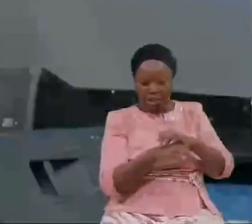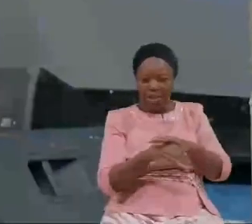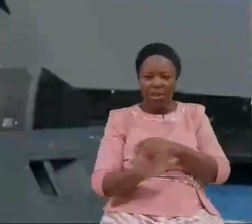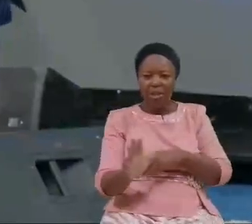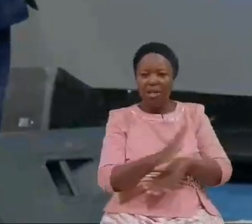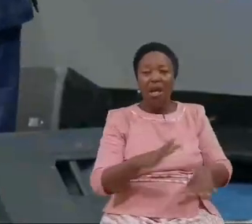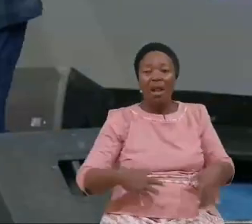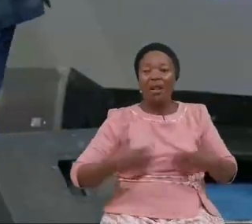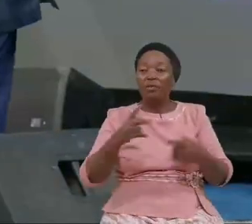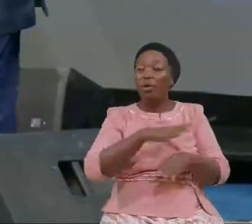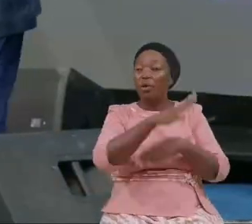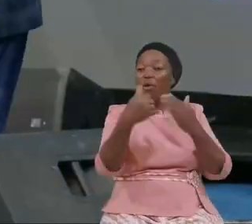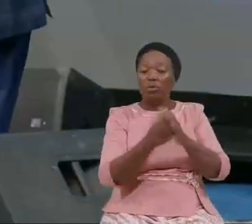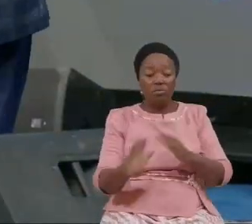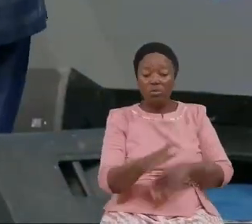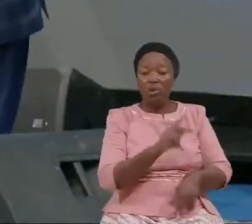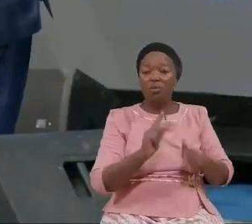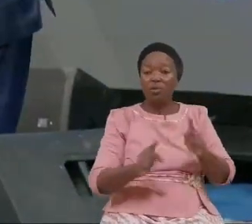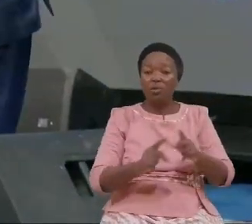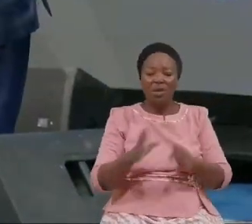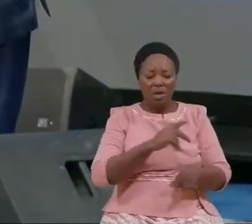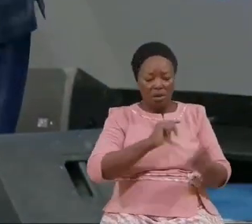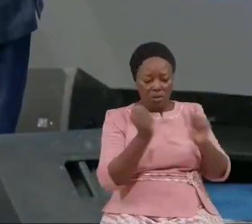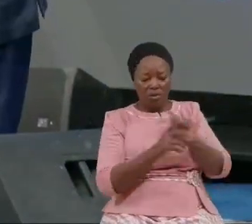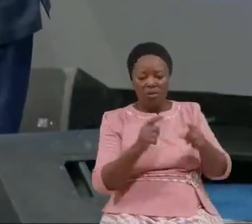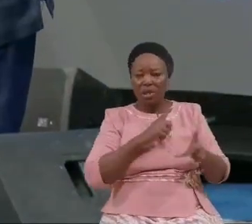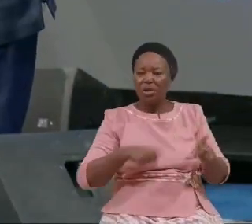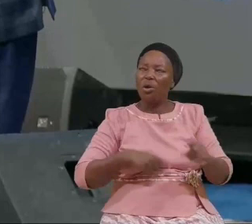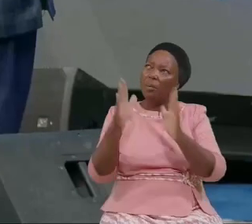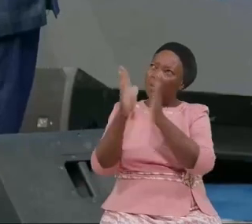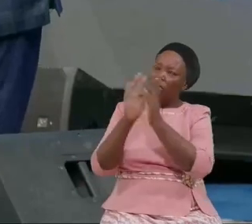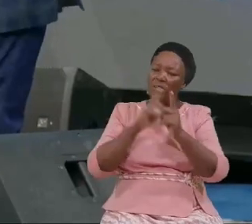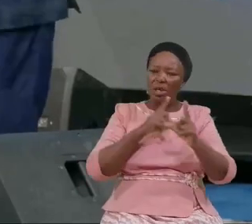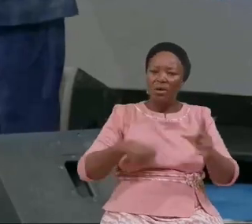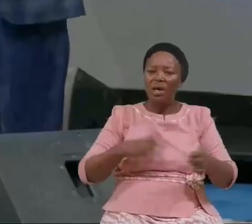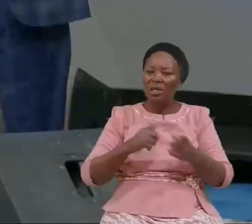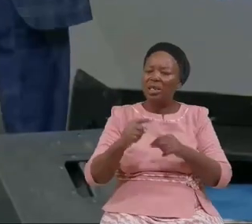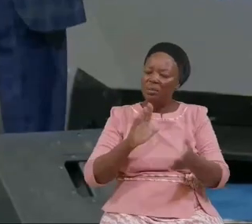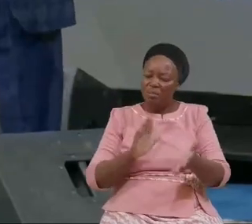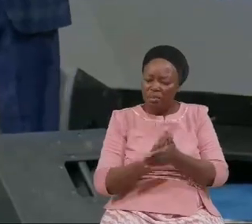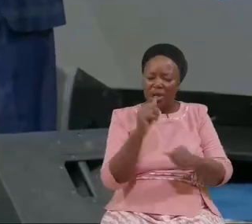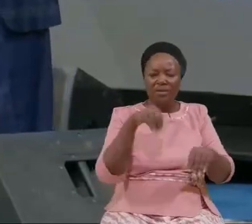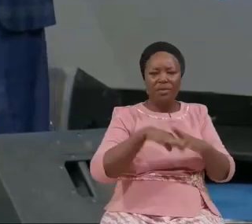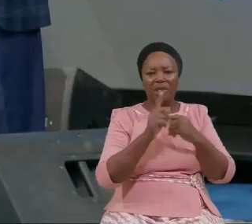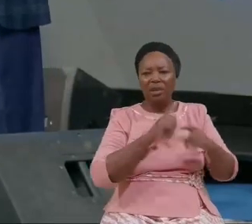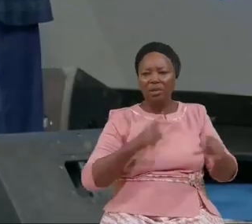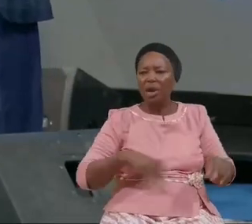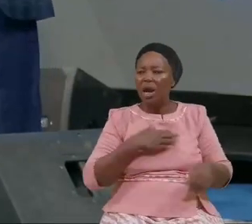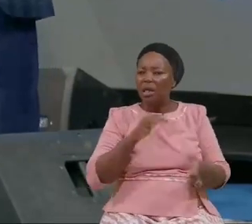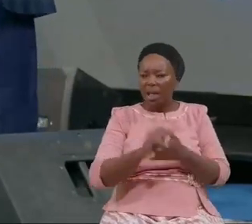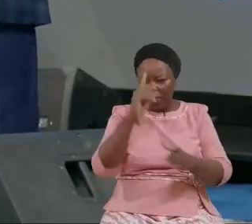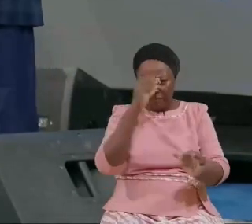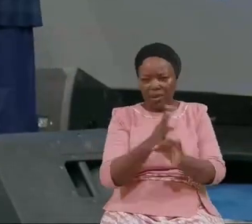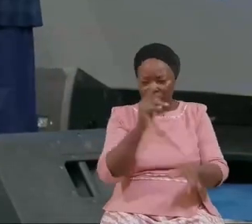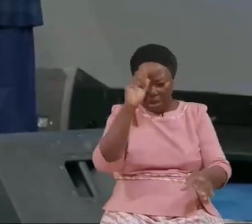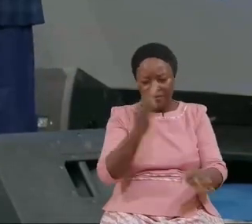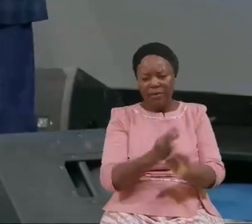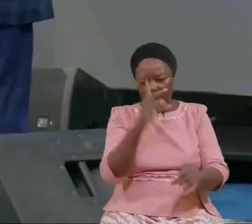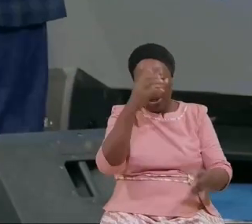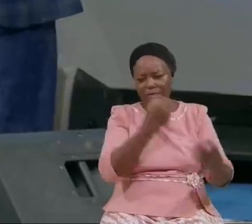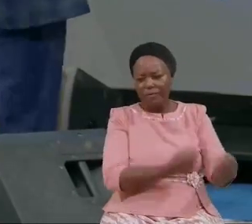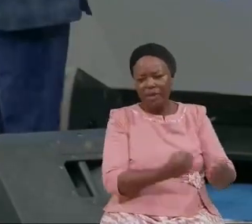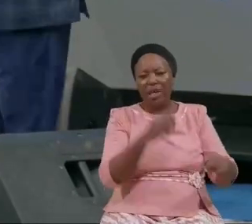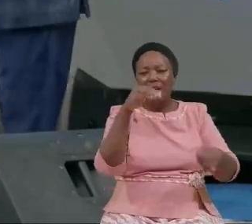vie tous ces gens-là ils sont revenus au Seigneur et ils ont cru au Seigneur et cette fois cette fois cette fois